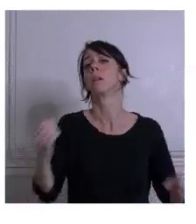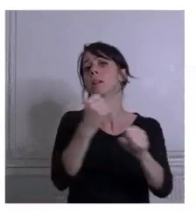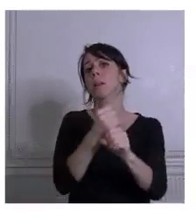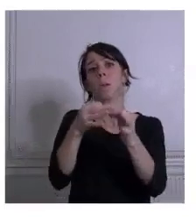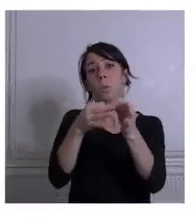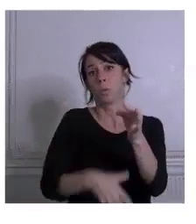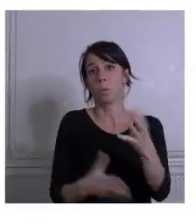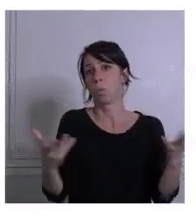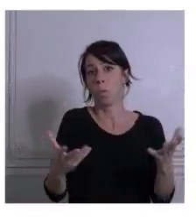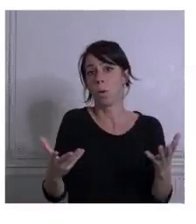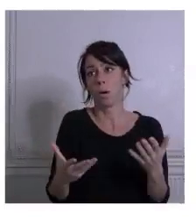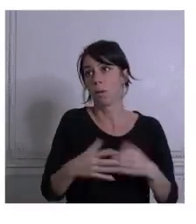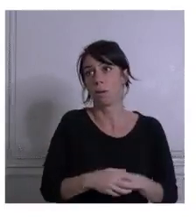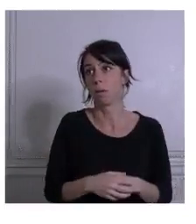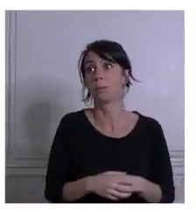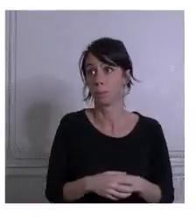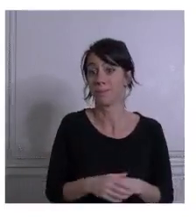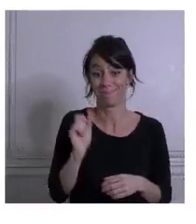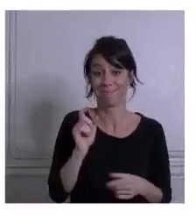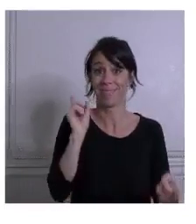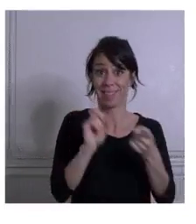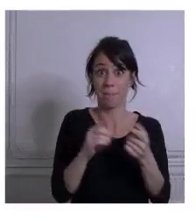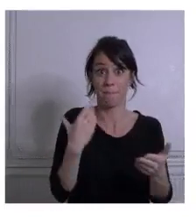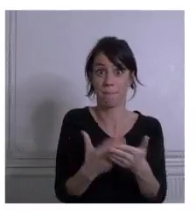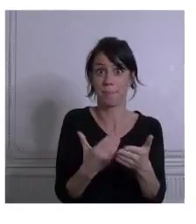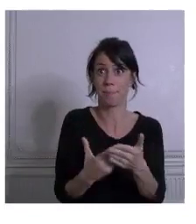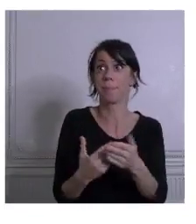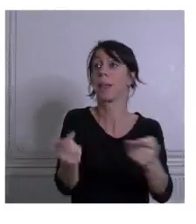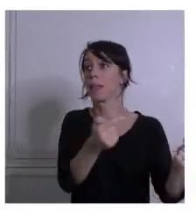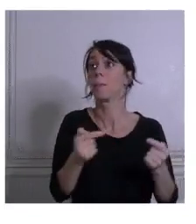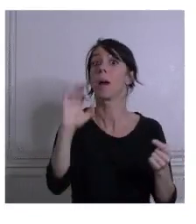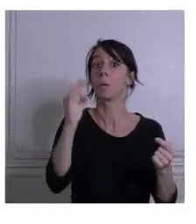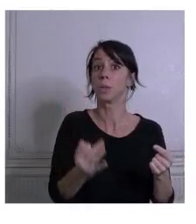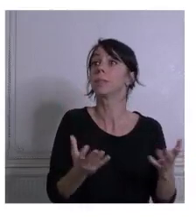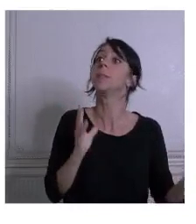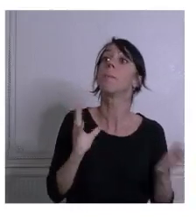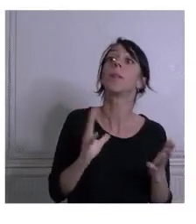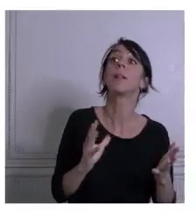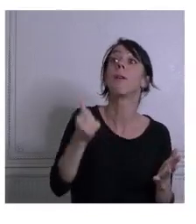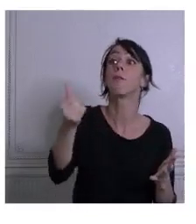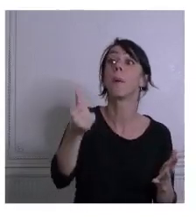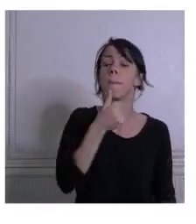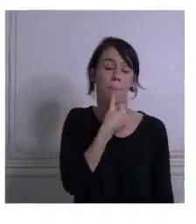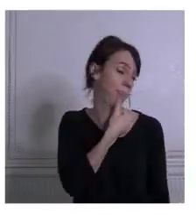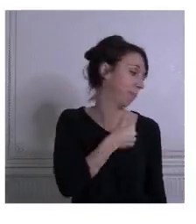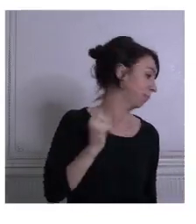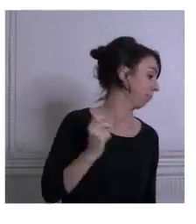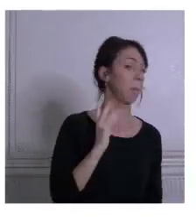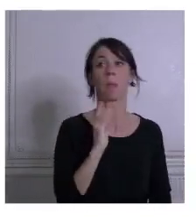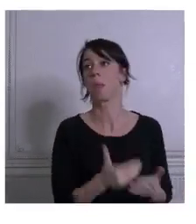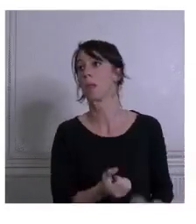évolue, parce que les consommations... Mais donc, ne dites pas qu'on n'a rien fait. Ou alors, on va dire, écoutez, on en a fait un il y a 10 ans, ça nous suffit. Ben, moi, ce n'est pas mon